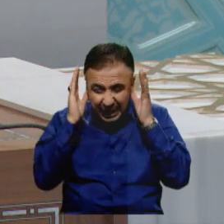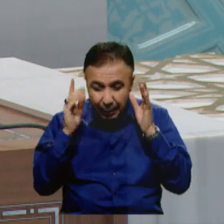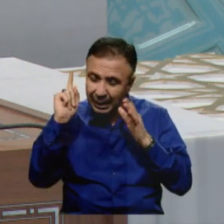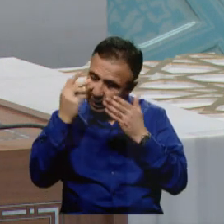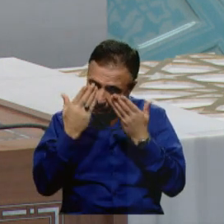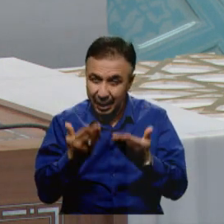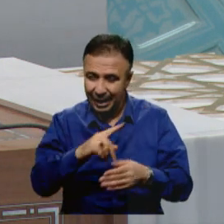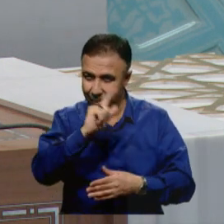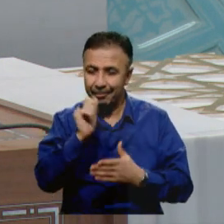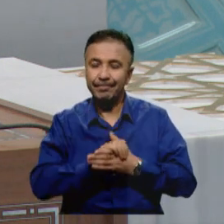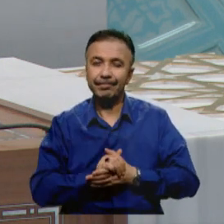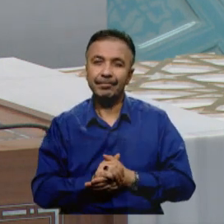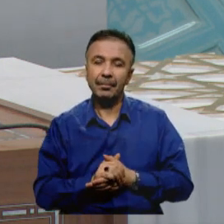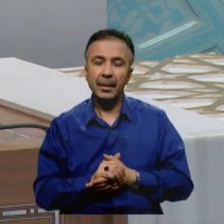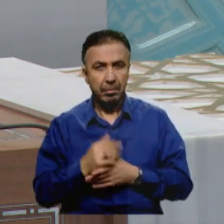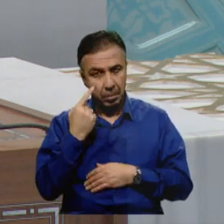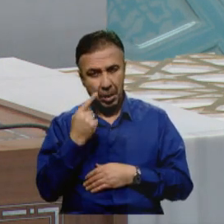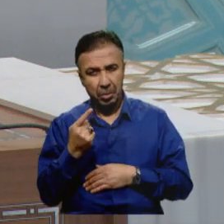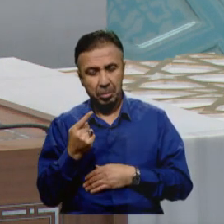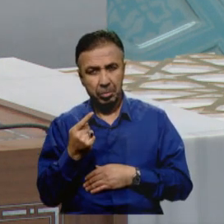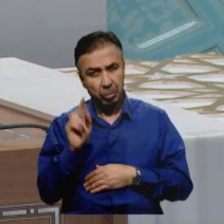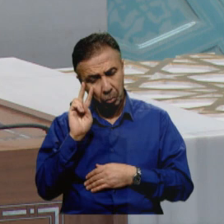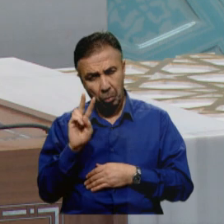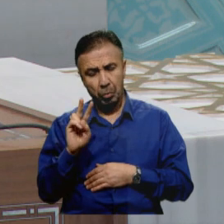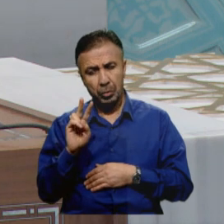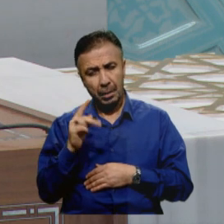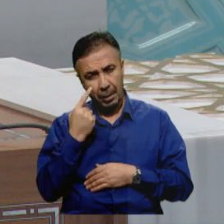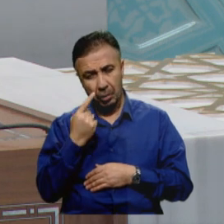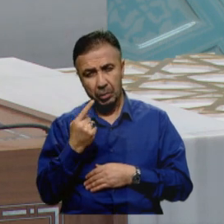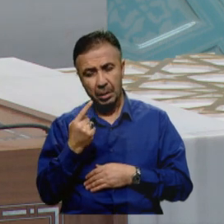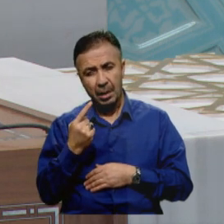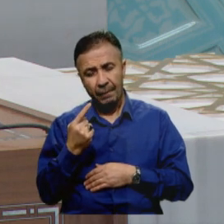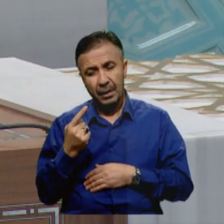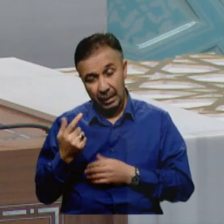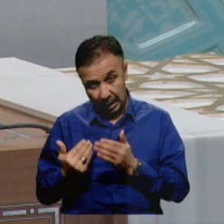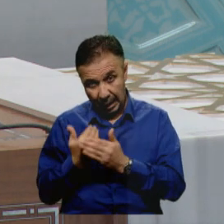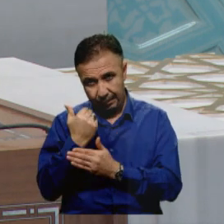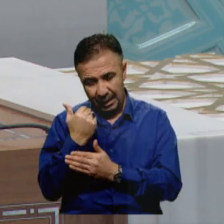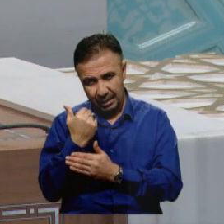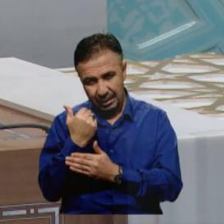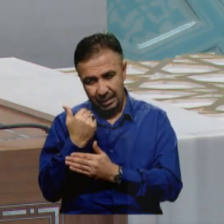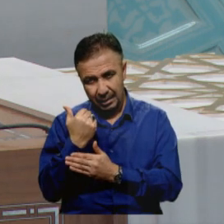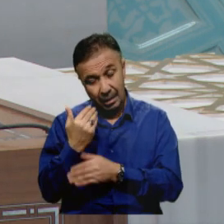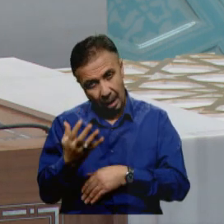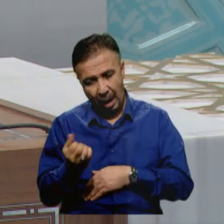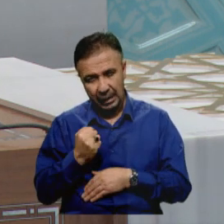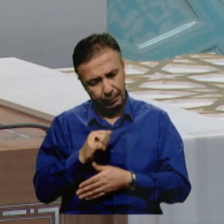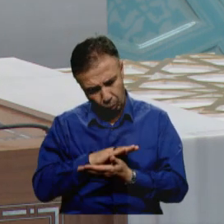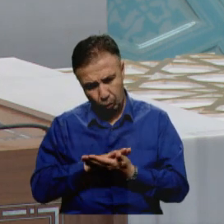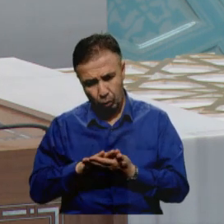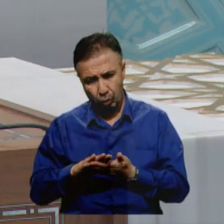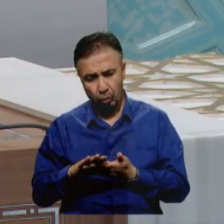bakıyoruz? Zahiri şartlara bakıyoruz. Fıkhen abdestini düzgün aldı mı? Efendim tadil